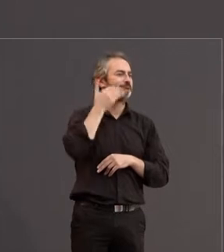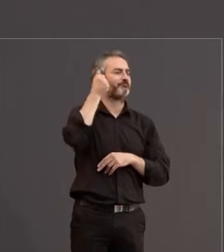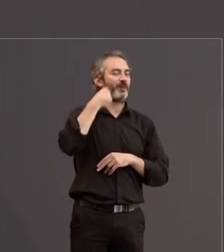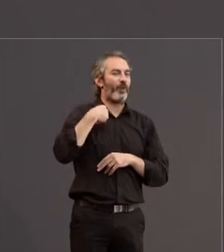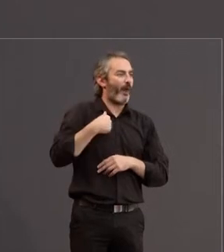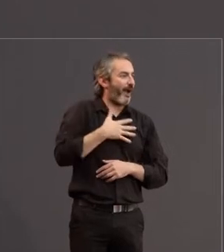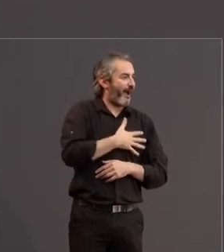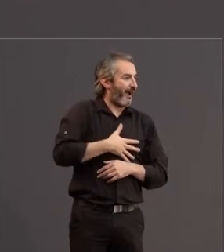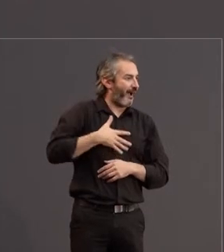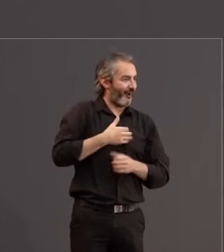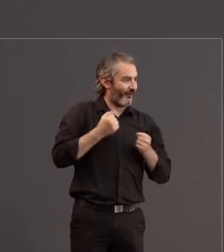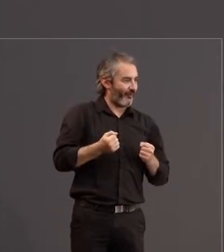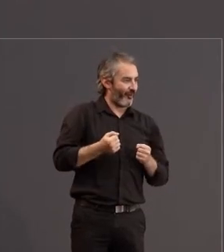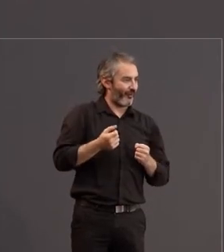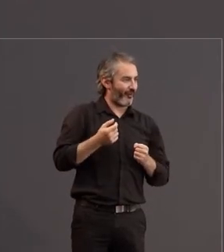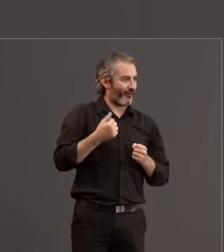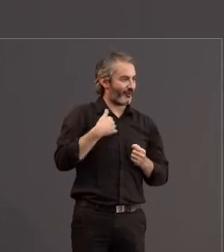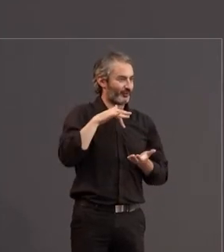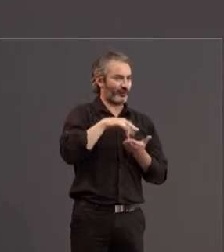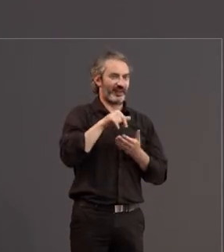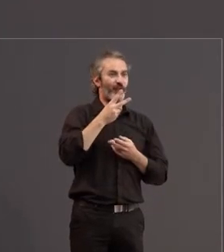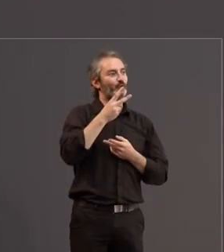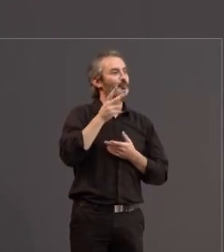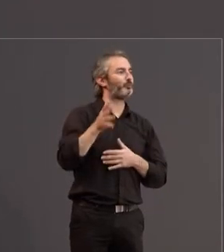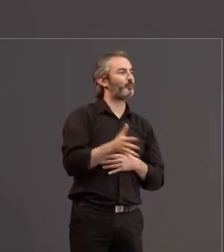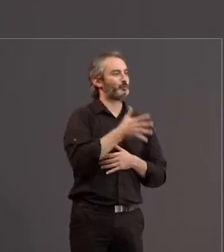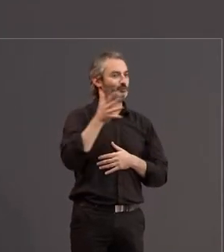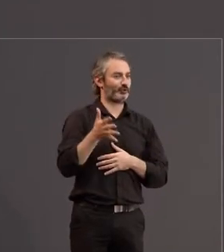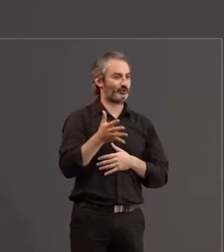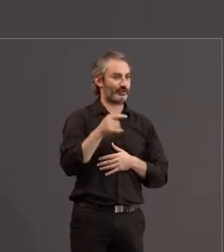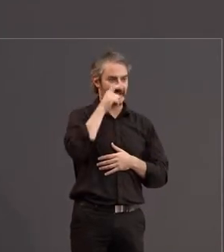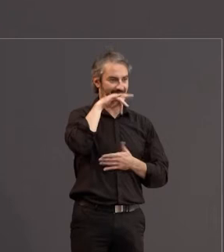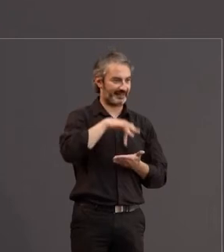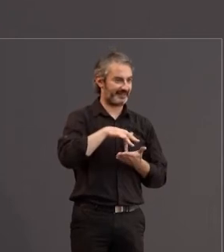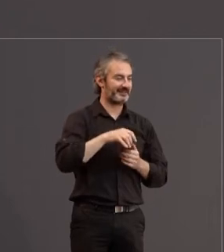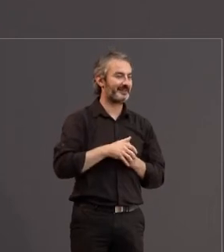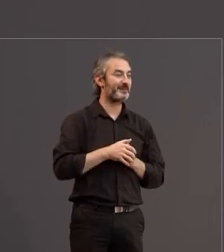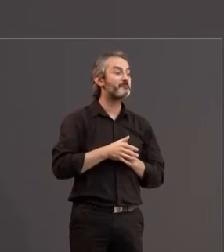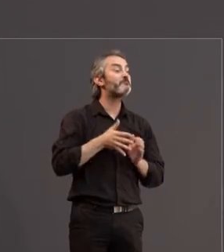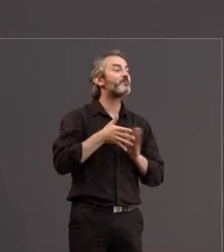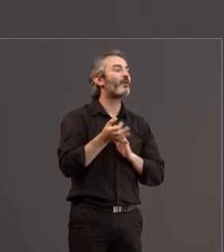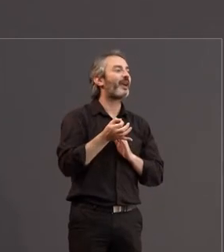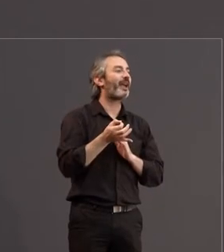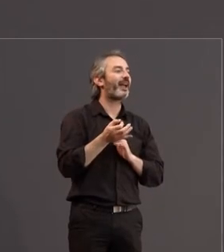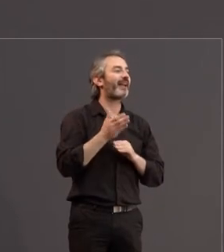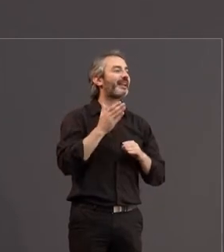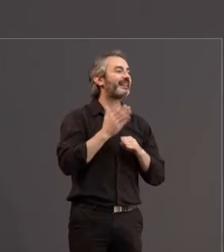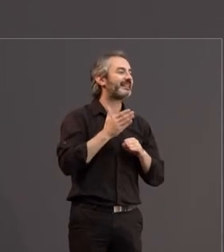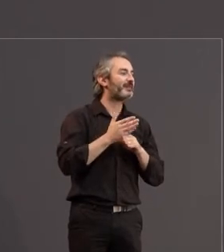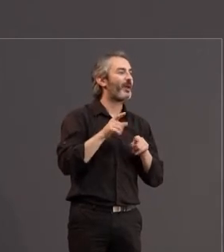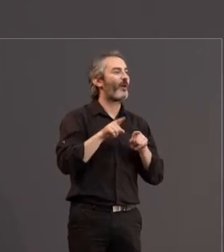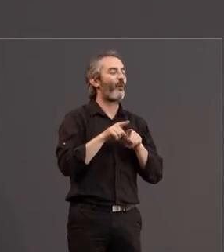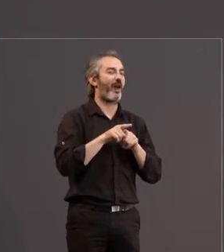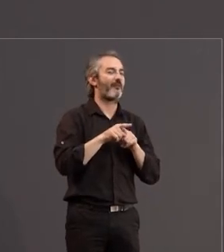immens plaer estar entre aquestes dues promocions aquest any, perquè sempre he sentit un fort lligam amb la